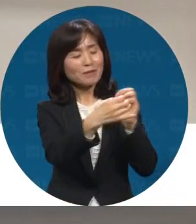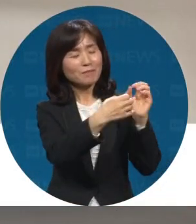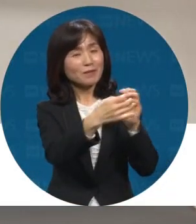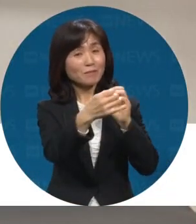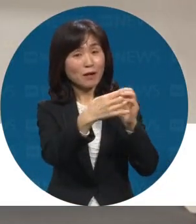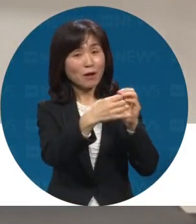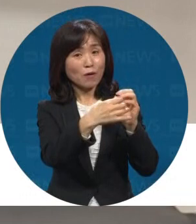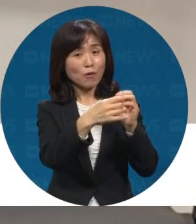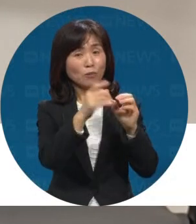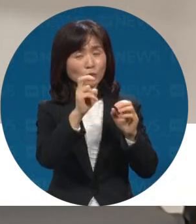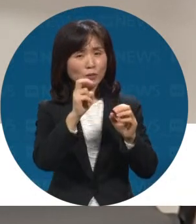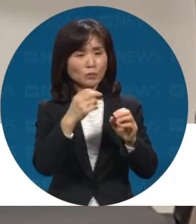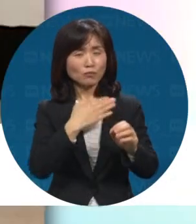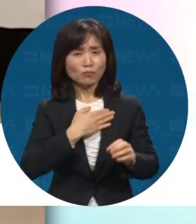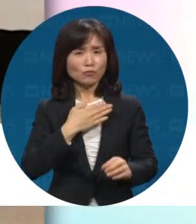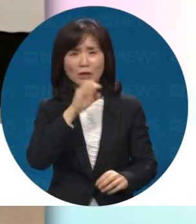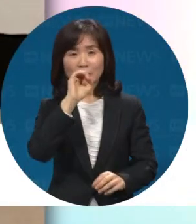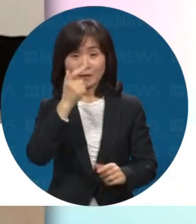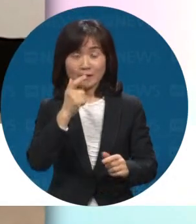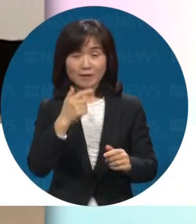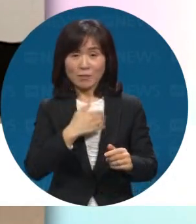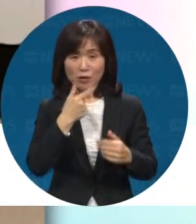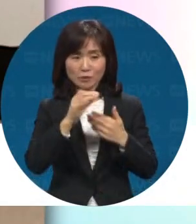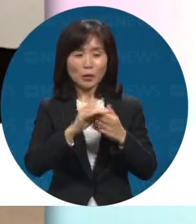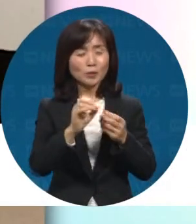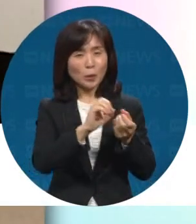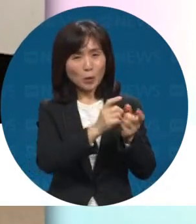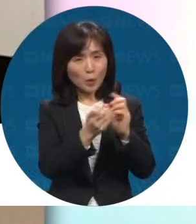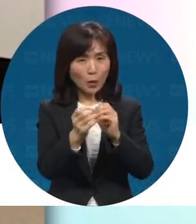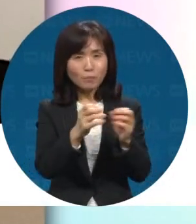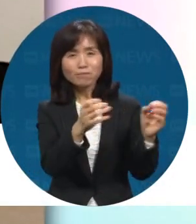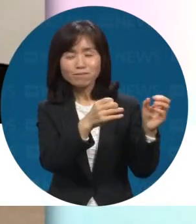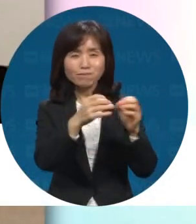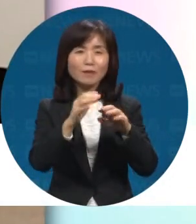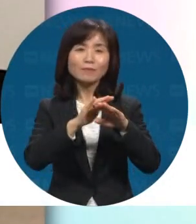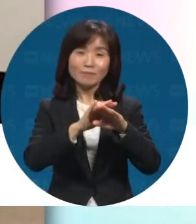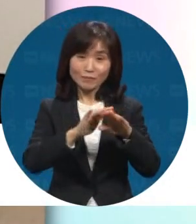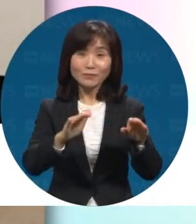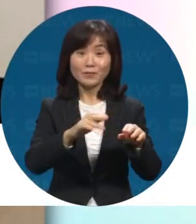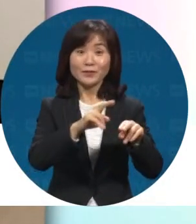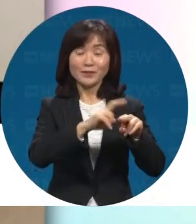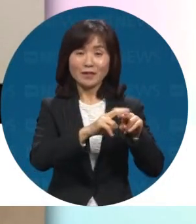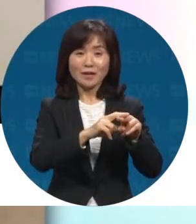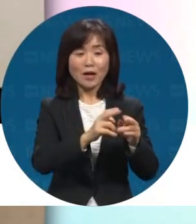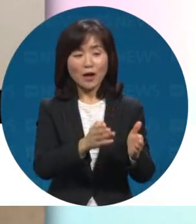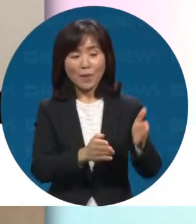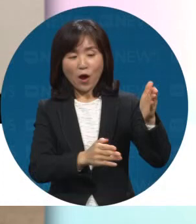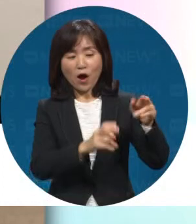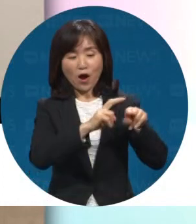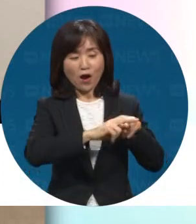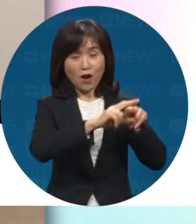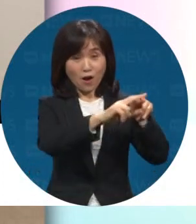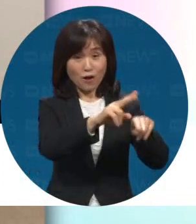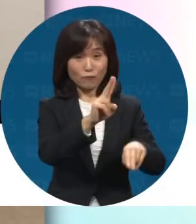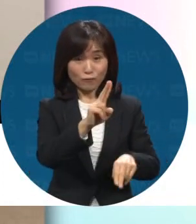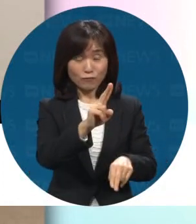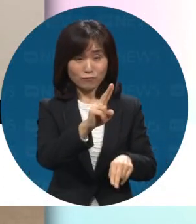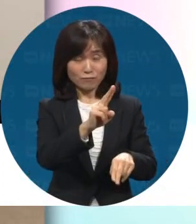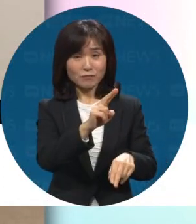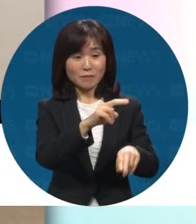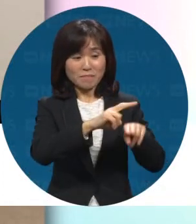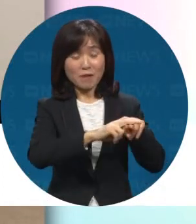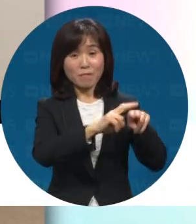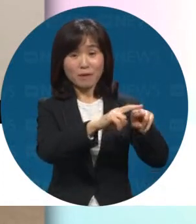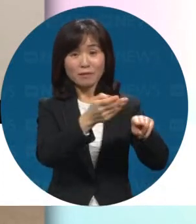또 혹시 안 좋았던 감정이 있으면 서로 이야기를 하면서 푸는 그런 곳이에요 그래서 한쪽 벽면에 의자 두 개를 놓았을